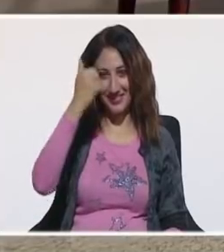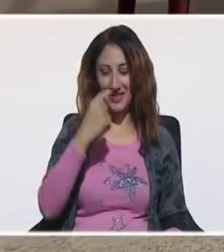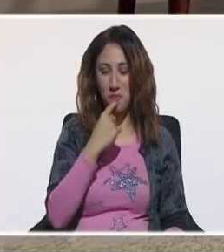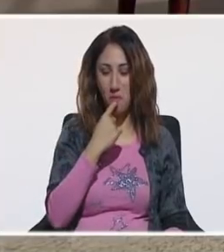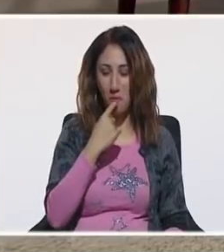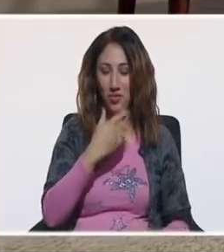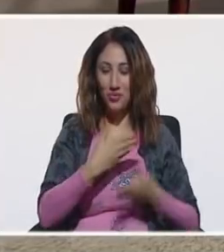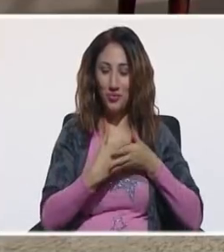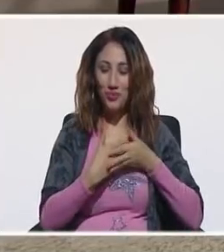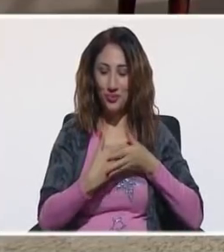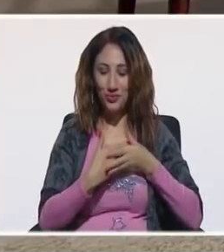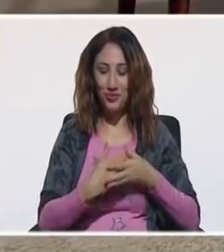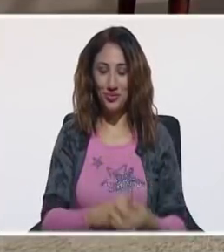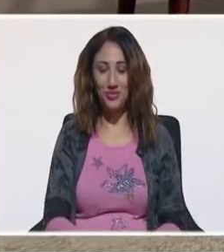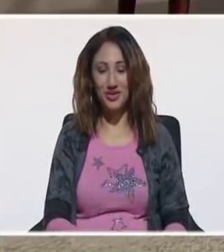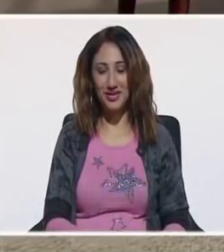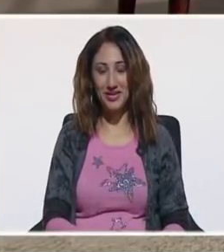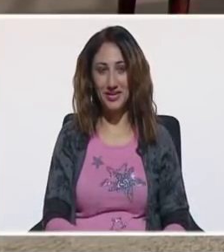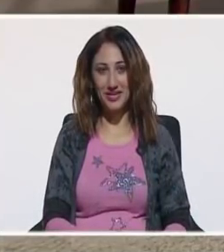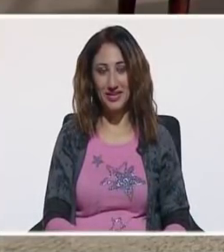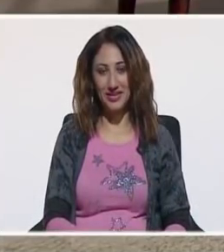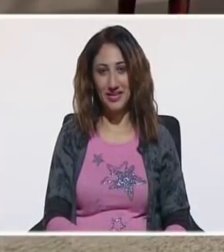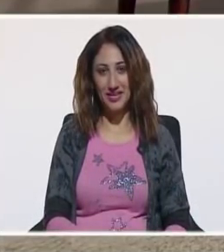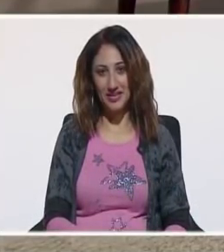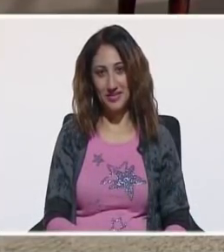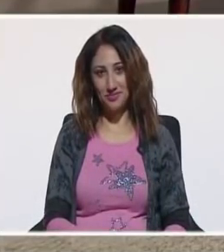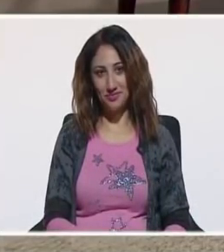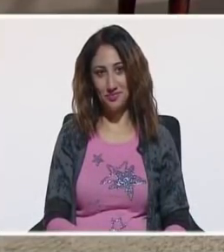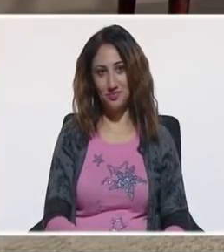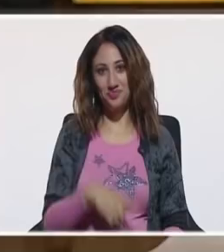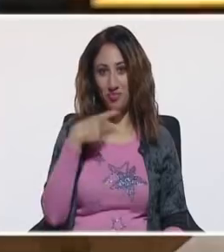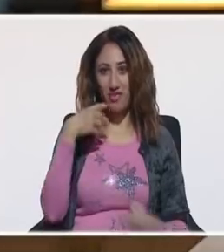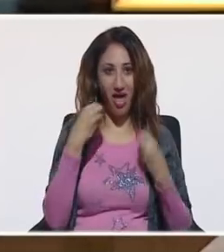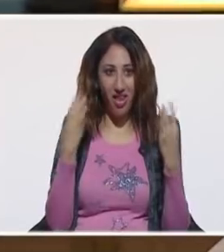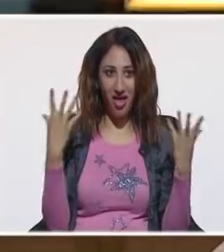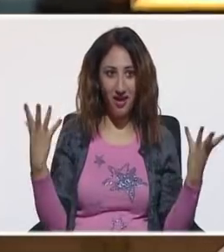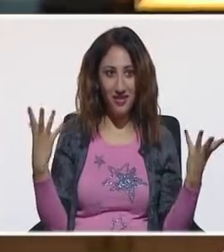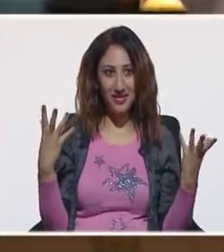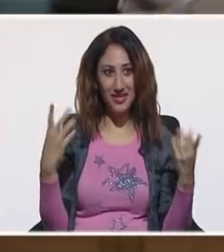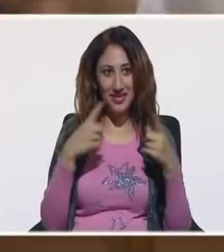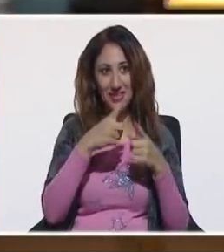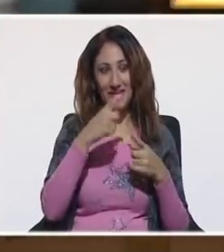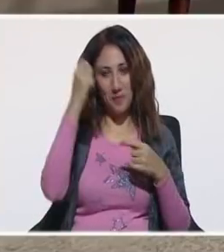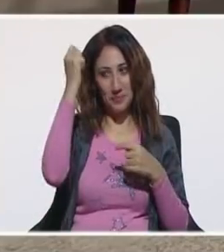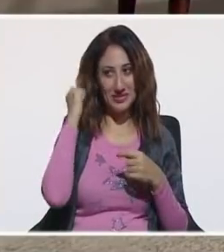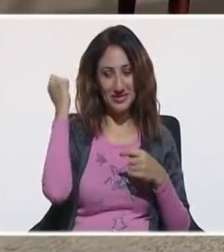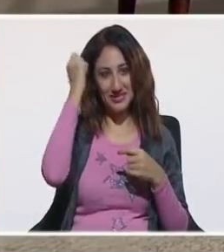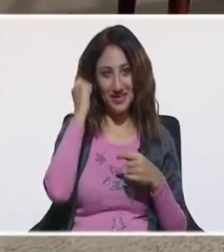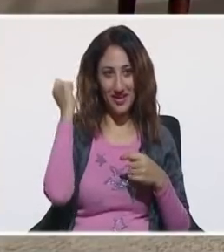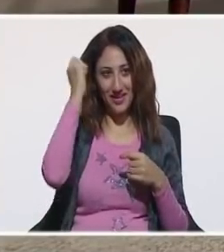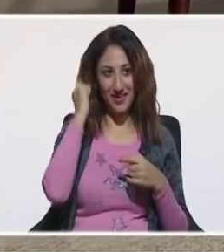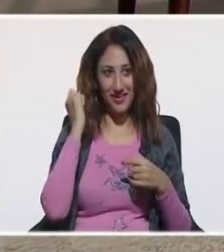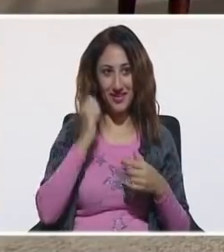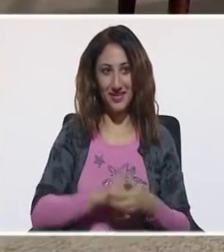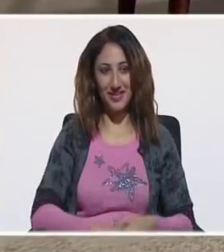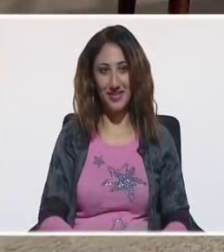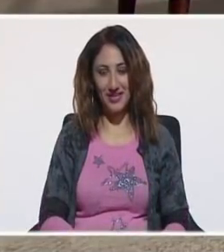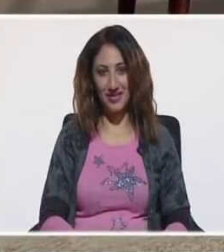عشان ايه في الله شفتي بقى انت بصراحه بيها عروستك دي